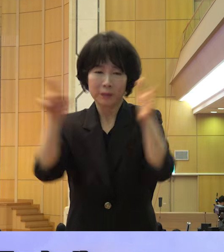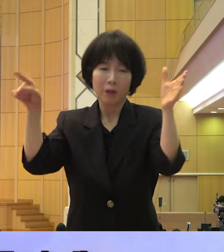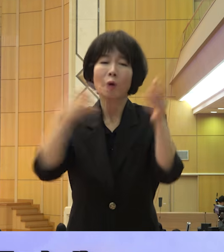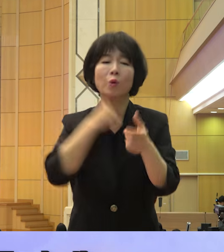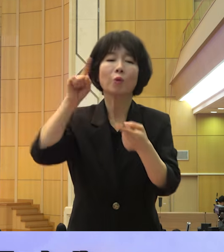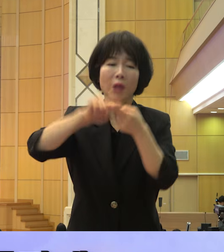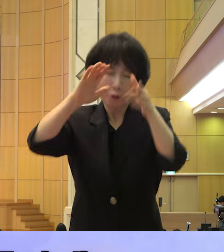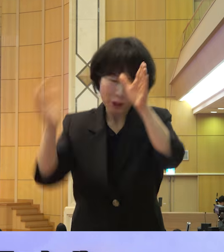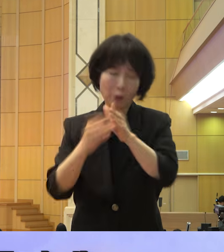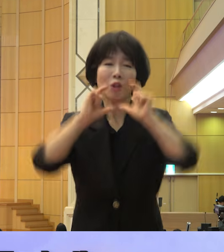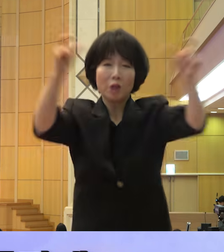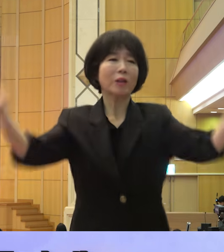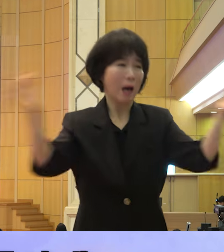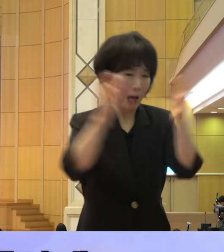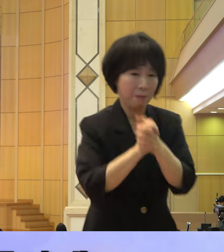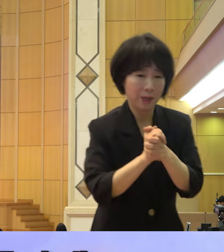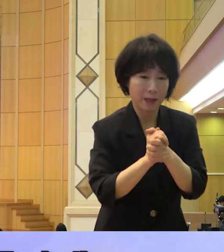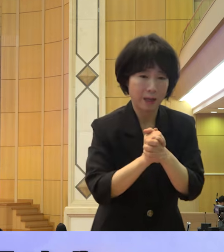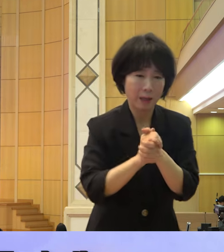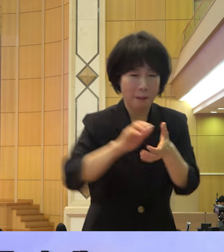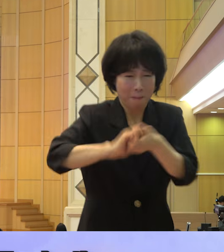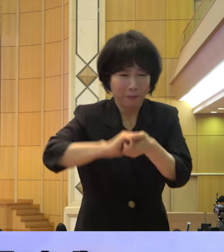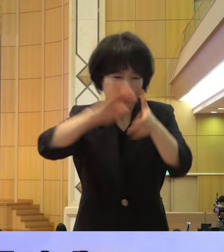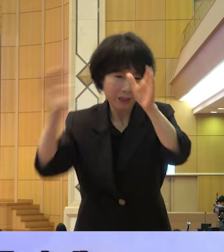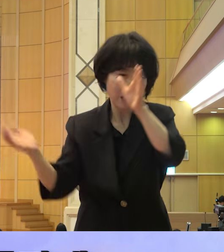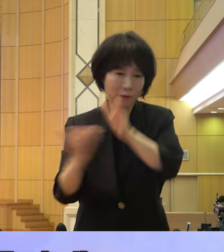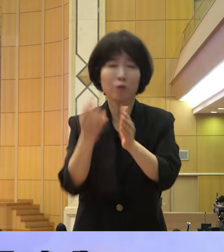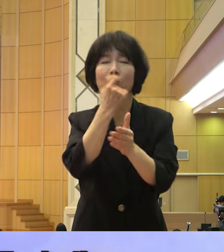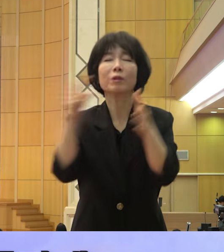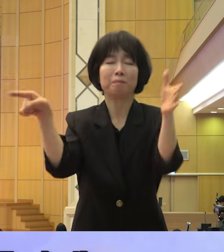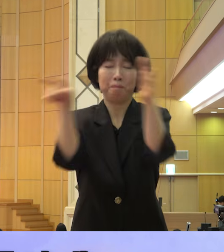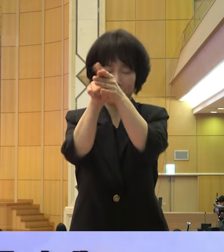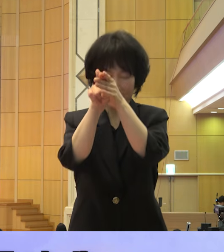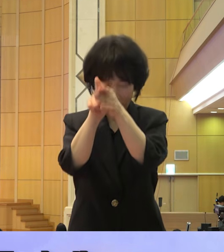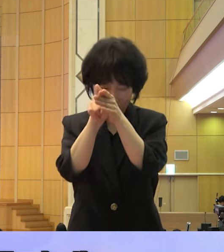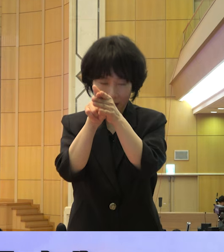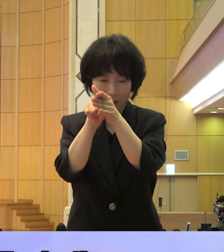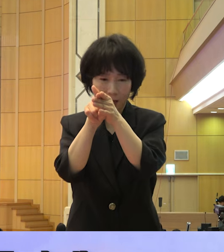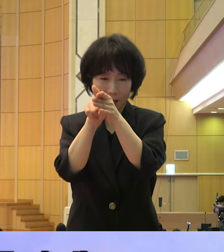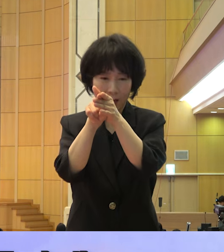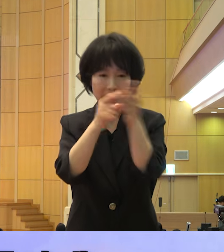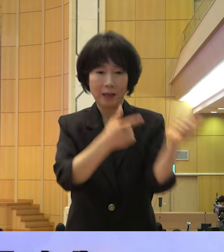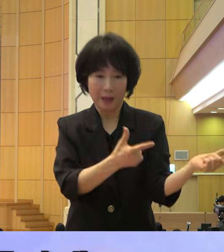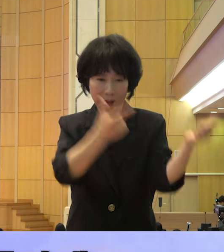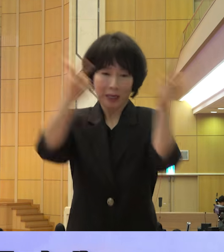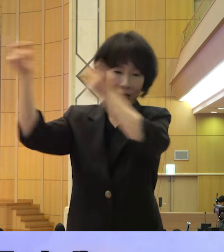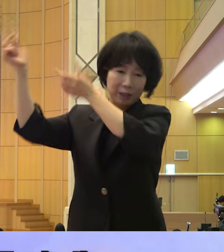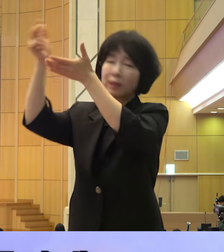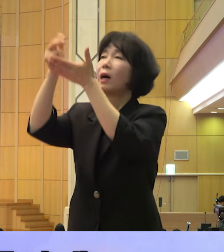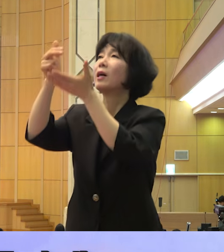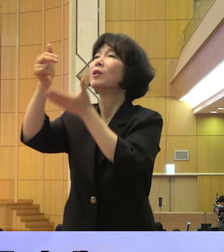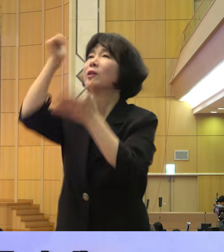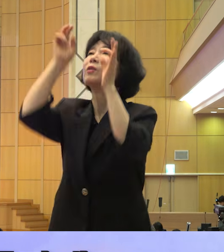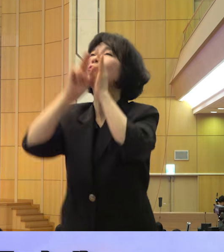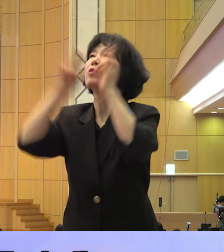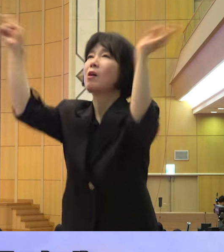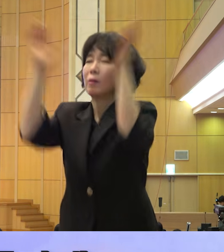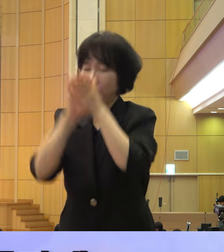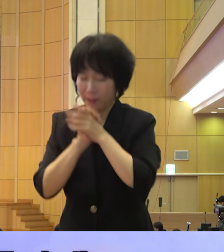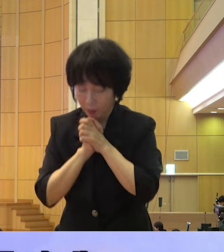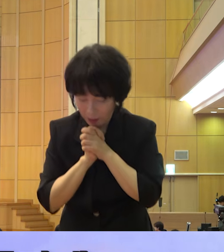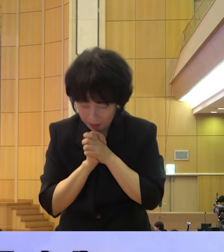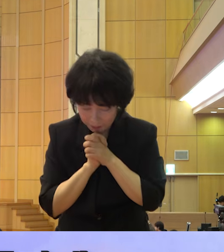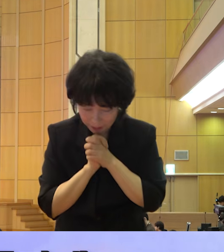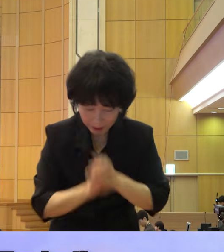내 소원대로 되리라. 반드시 이루어질 줄 믿습니다. 주여 부르 기도합니다. 주여,